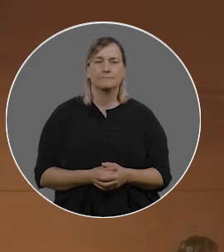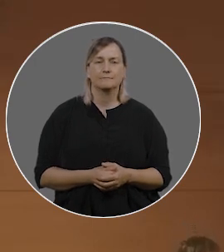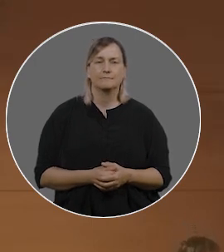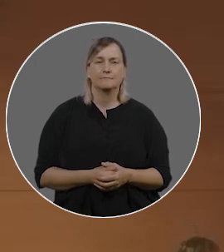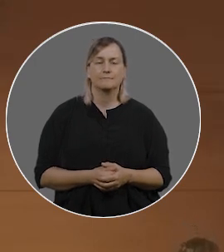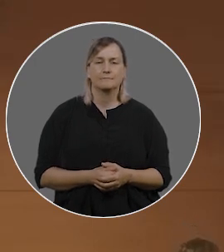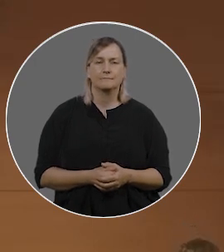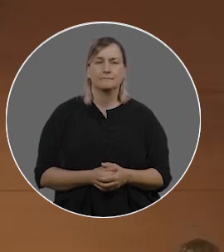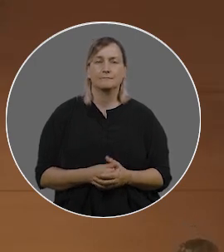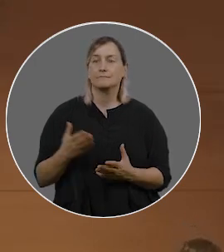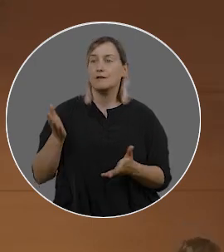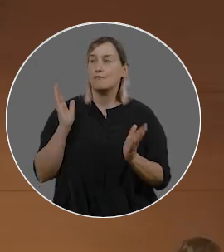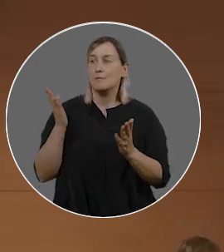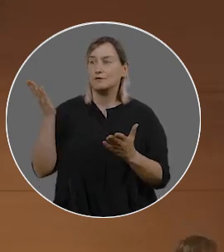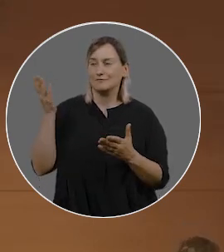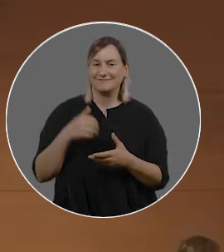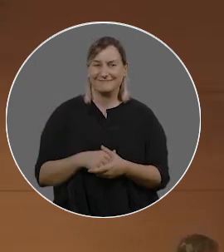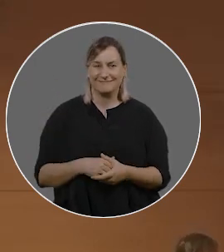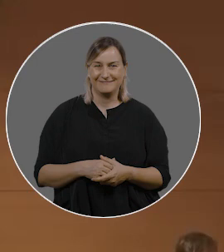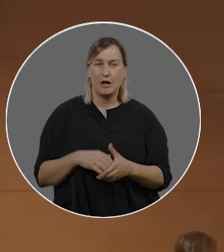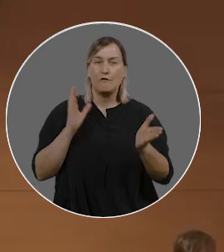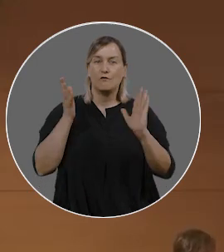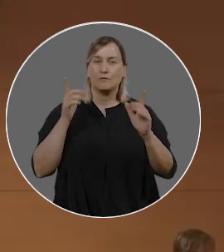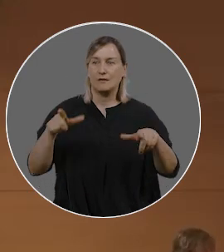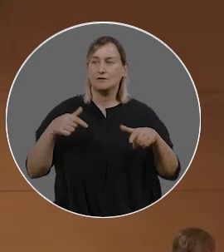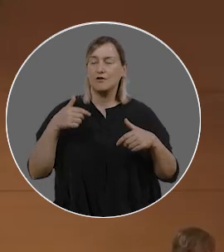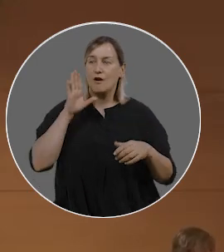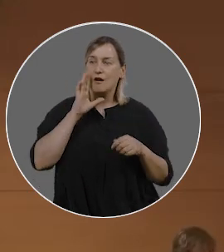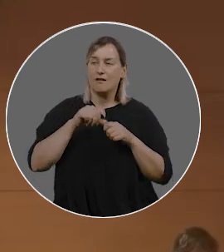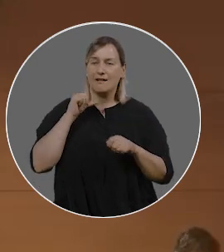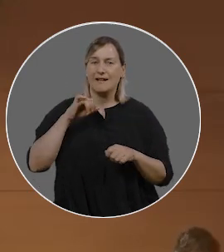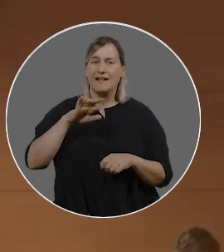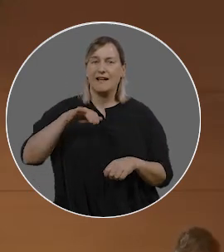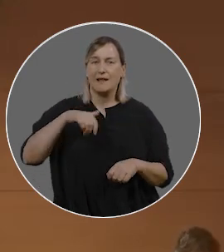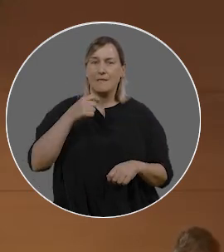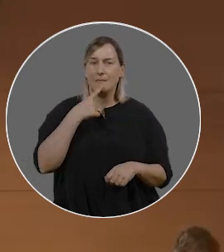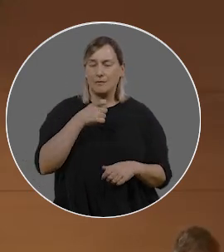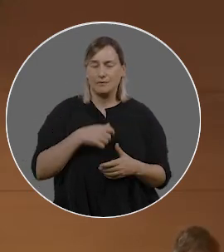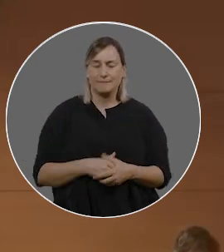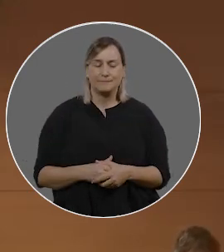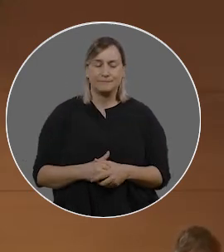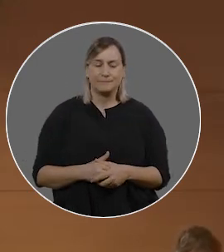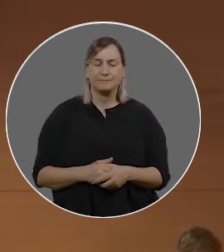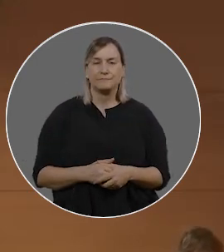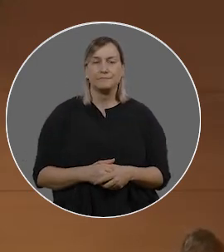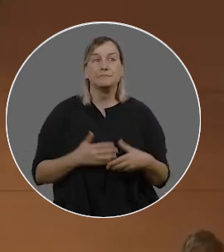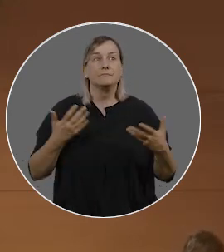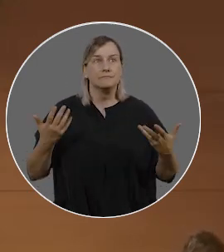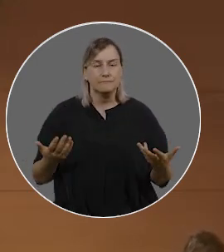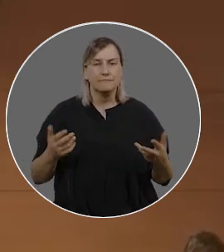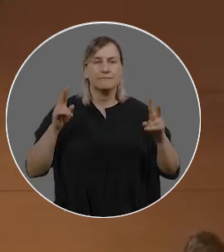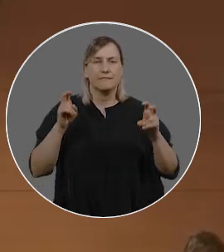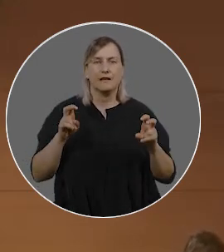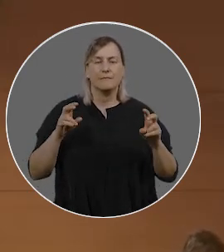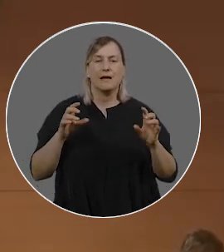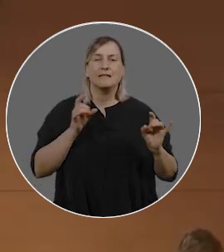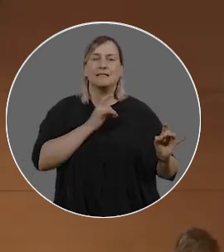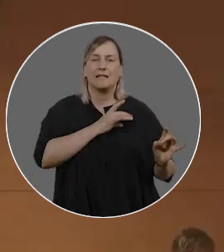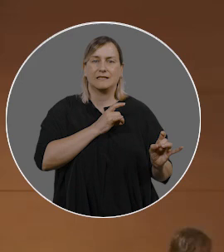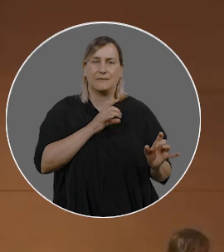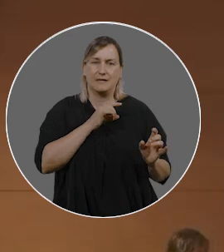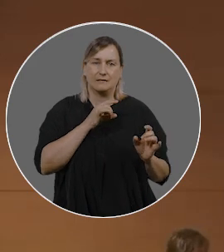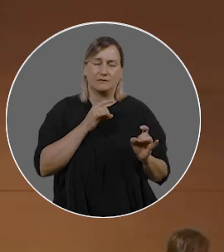Molt bé, doncs formació. Relacionada amb la segona pregunta que ha fet la Irema, clar, un aspecte és